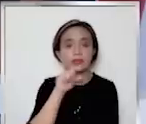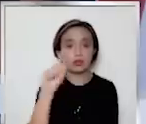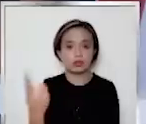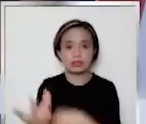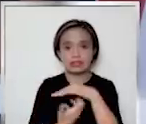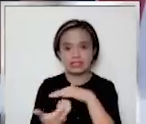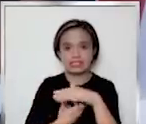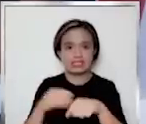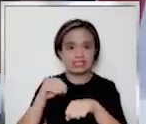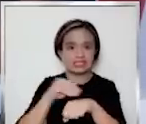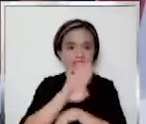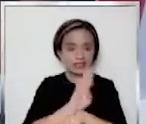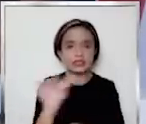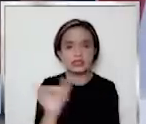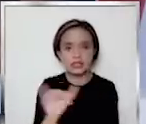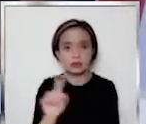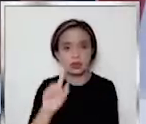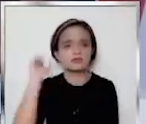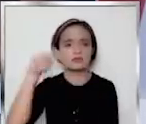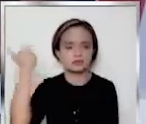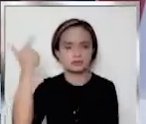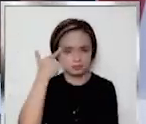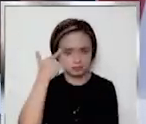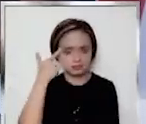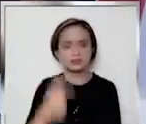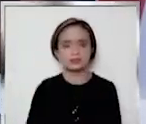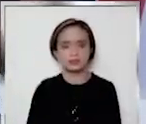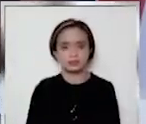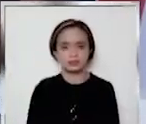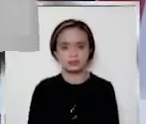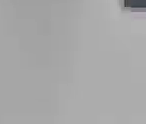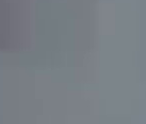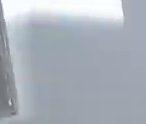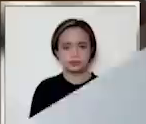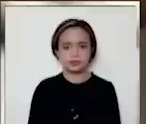nito, kundi maging ang gobyerno. At dyan po tumutok si Dano Tingkungko.